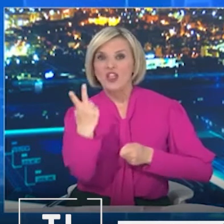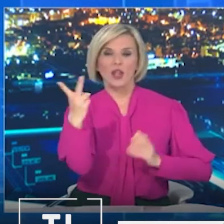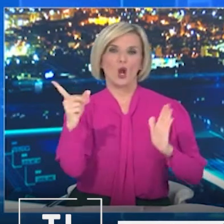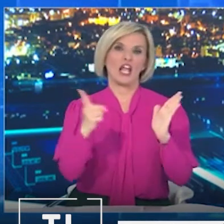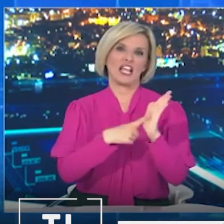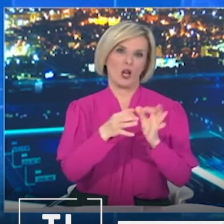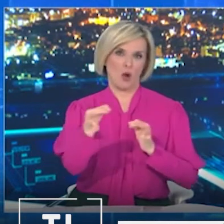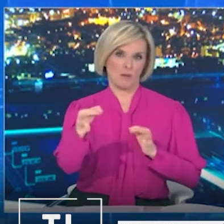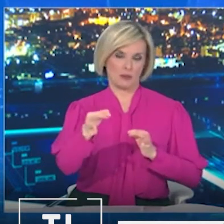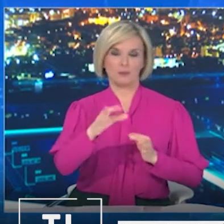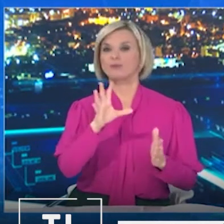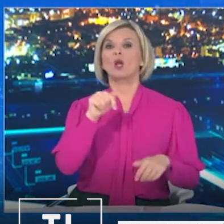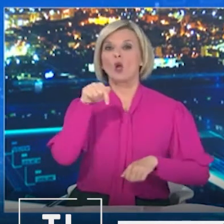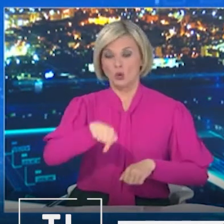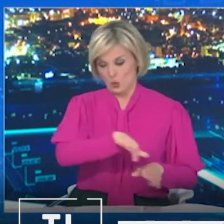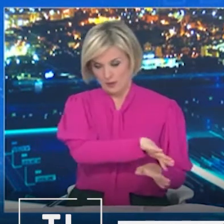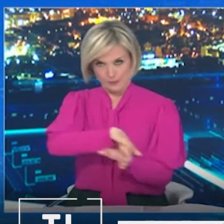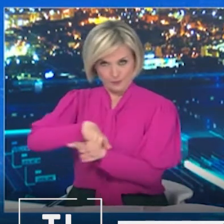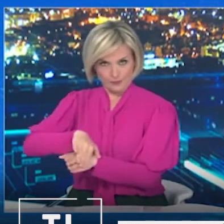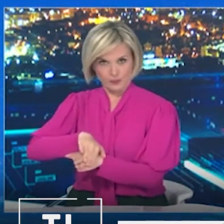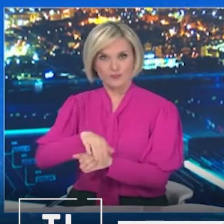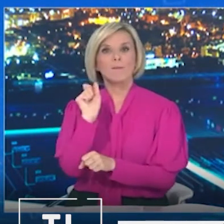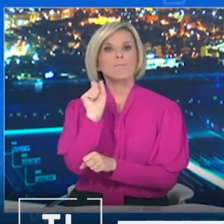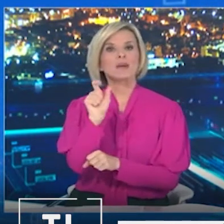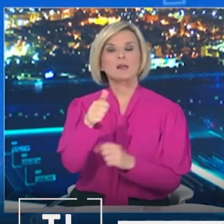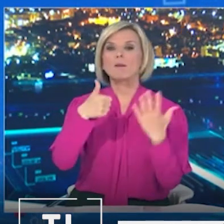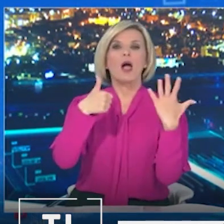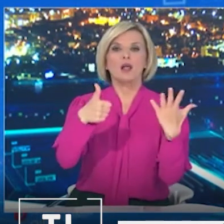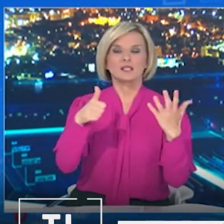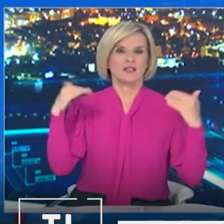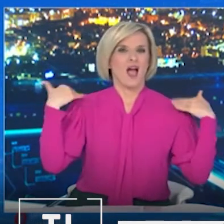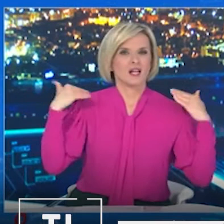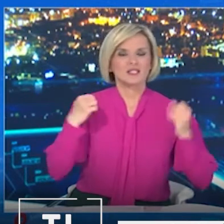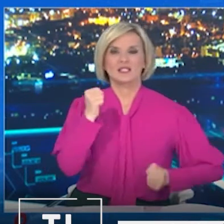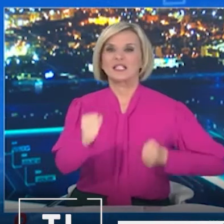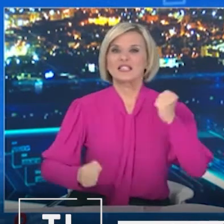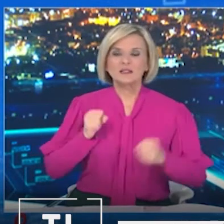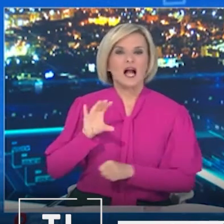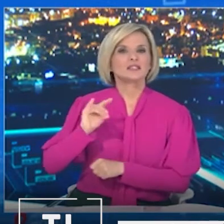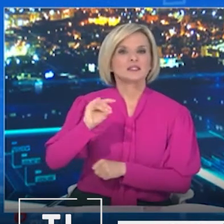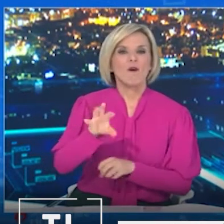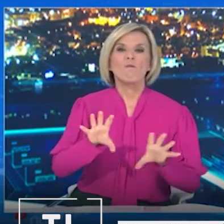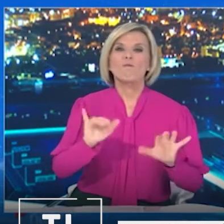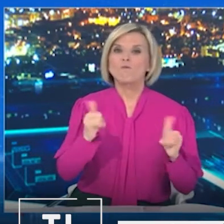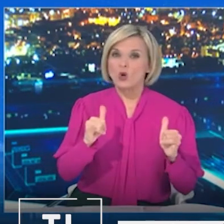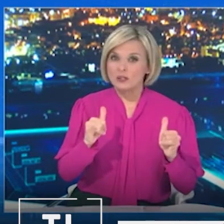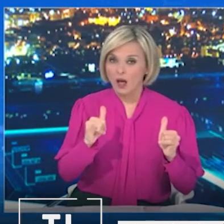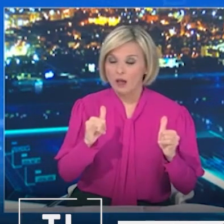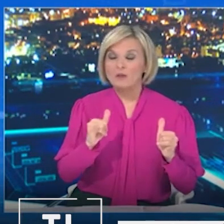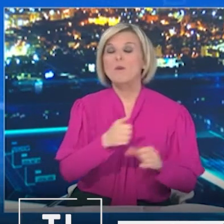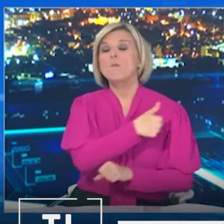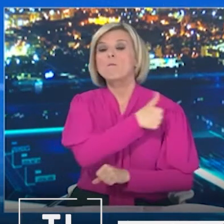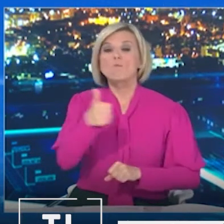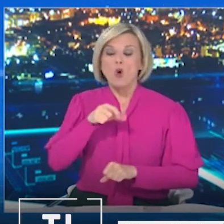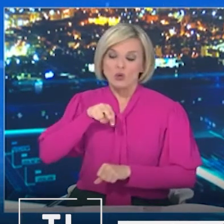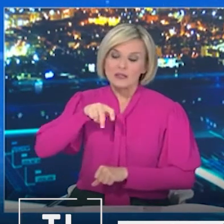ή κίνηση με κατοικίδιο ζώο, οι δραστηριότητες αυτές πραγματοποιούνται αποκλειστικά και μόνο πεζή ή με ποδήλατο. Δεν θα μπορεί